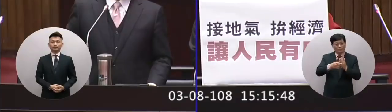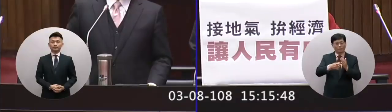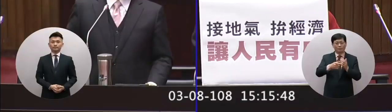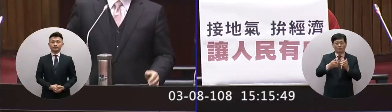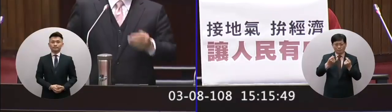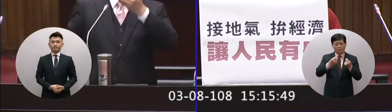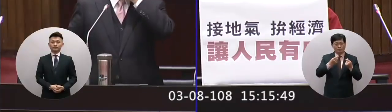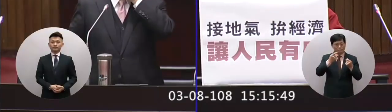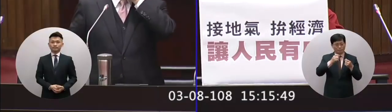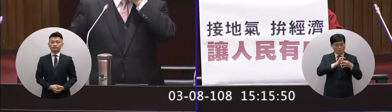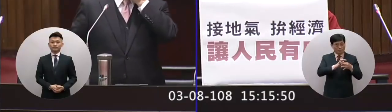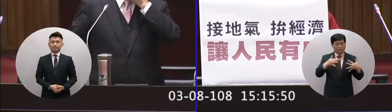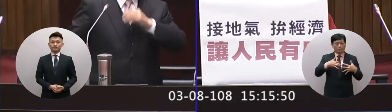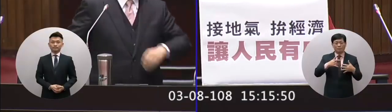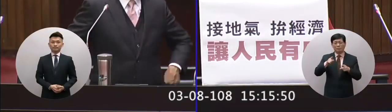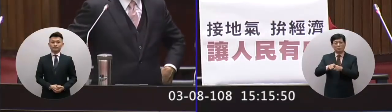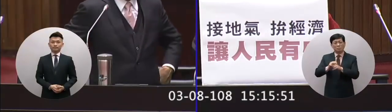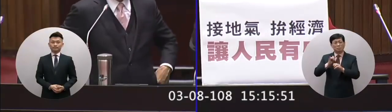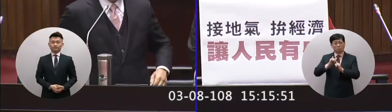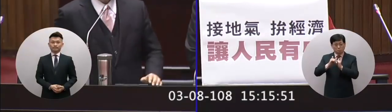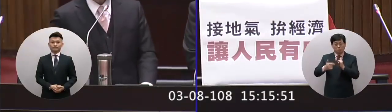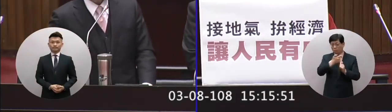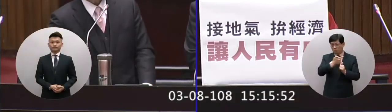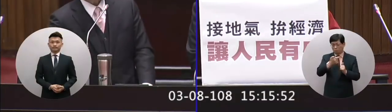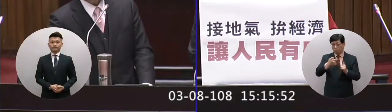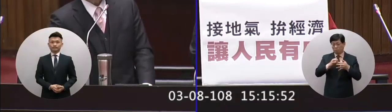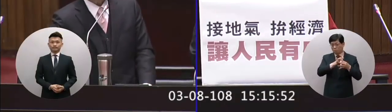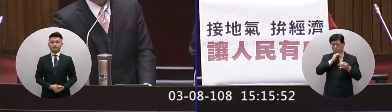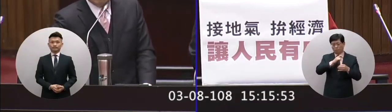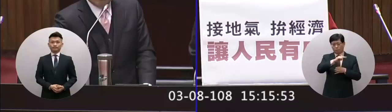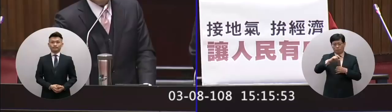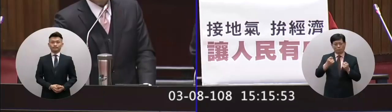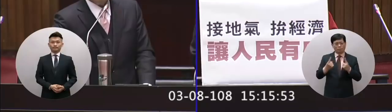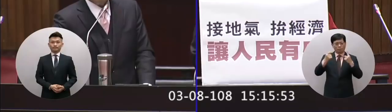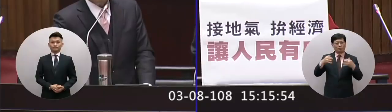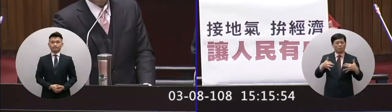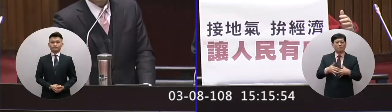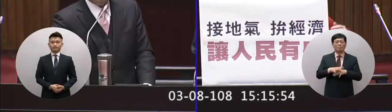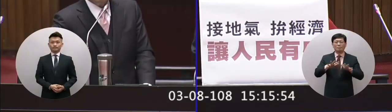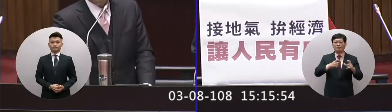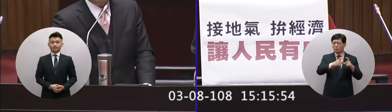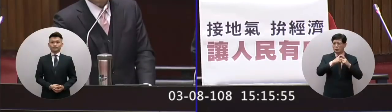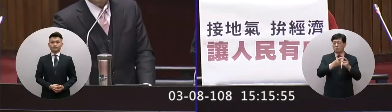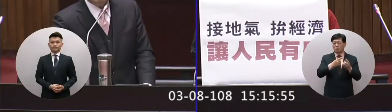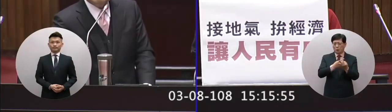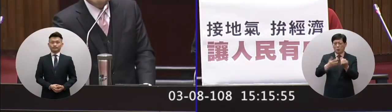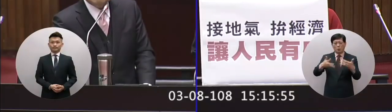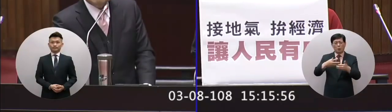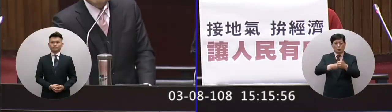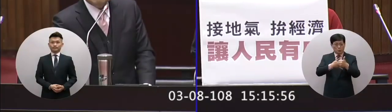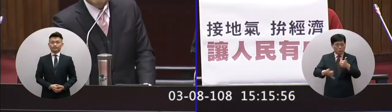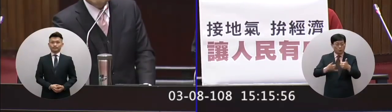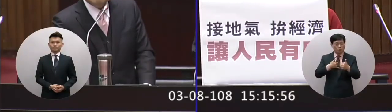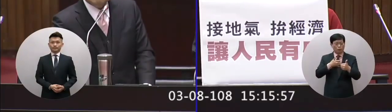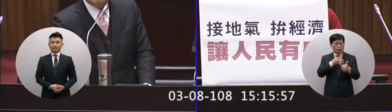是关心经济的问题，民生老百姓最关心的物价。院长，我想今天你也回答了很多委员的